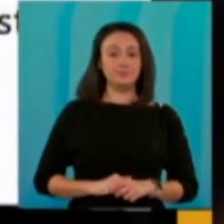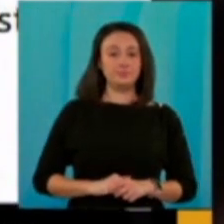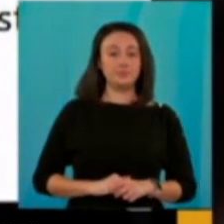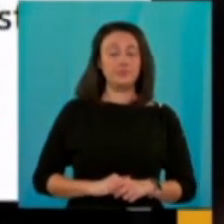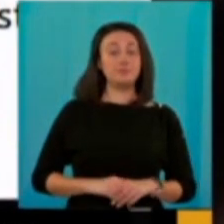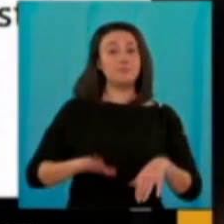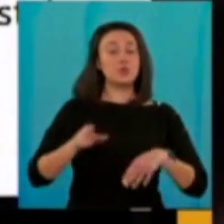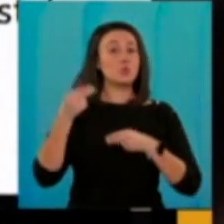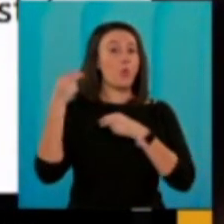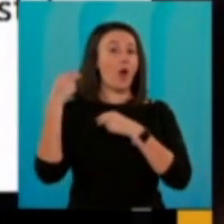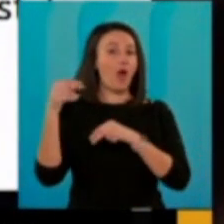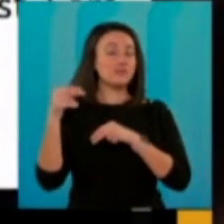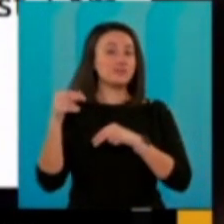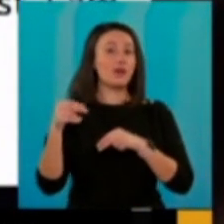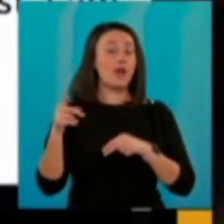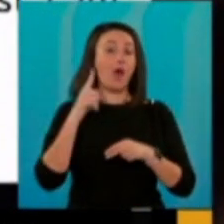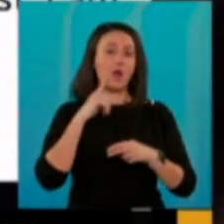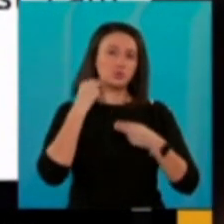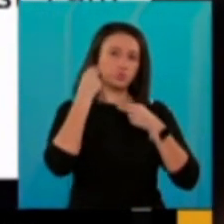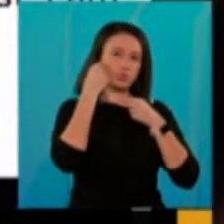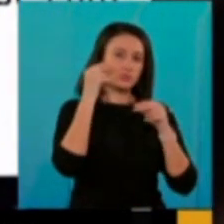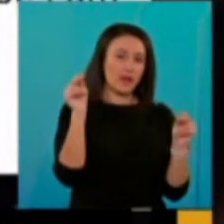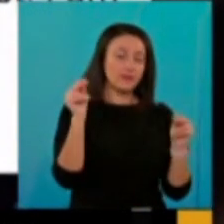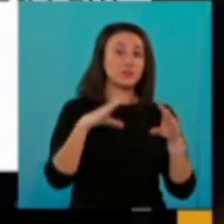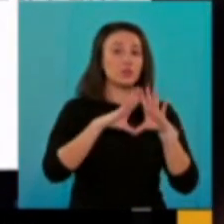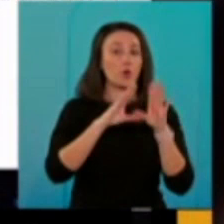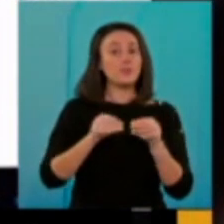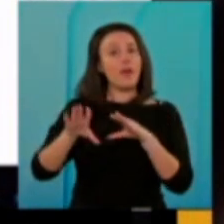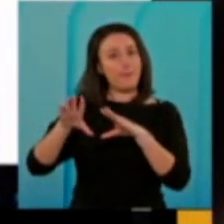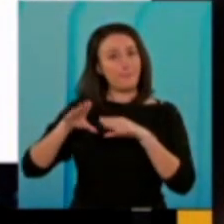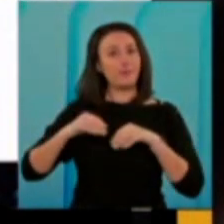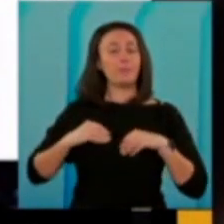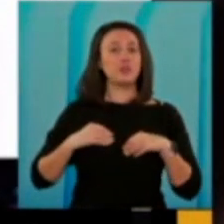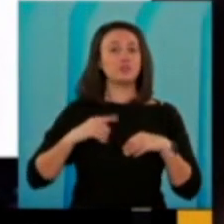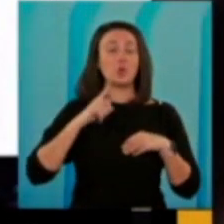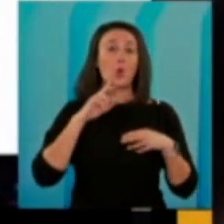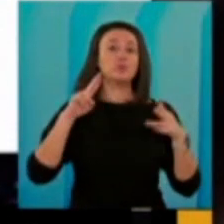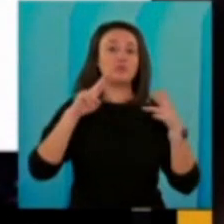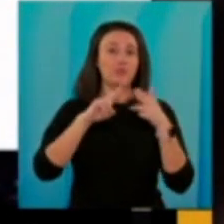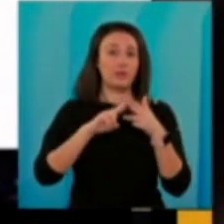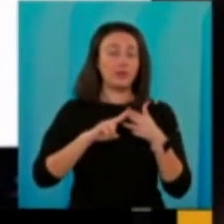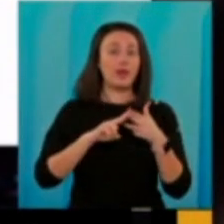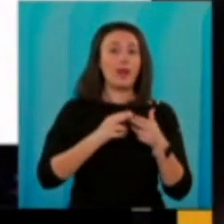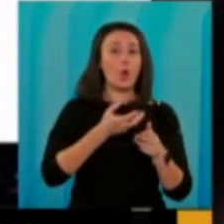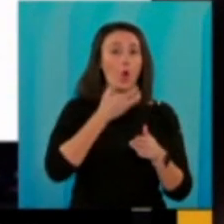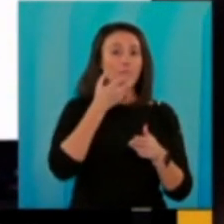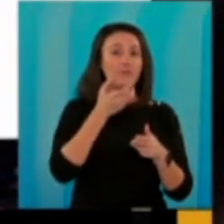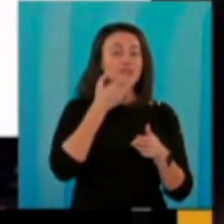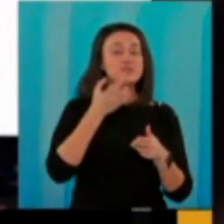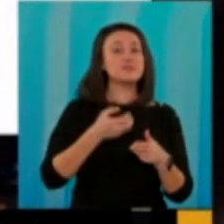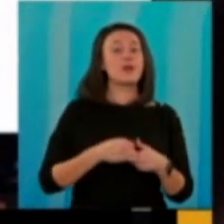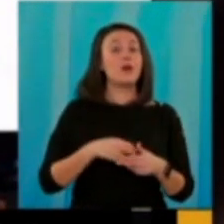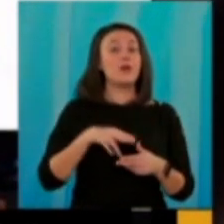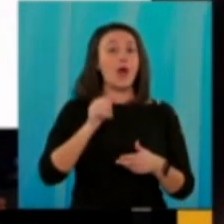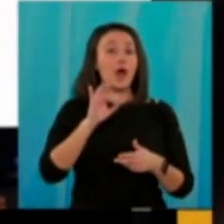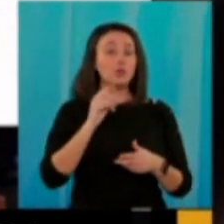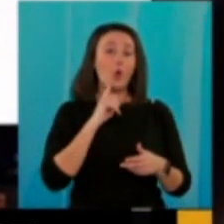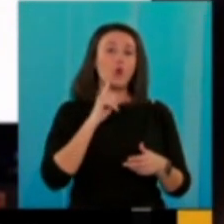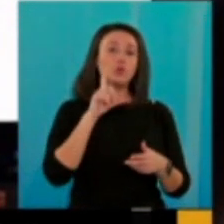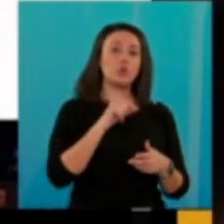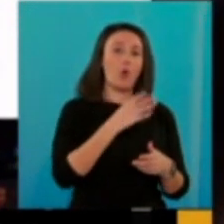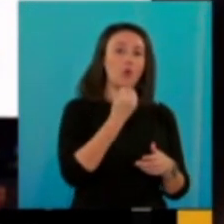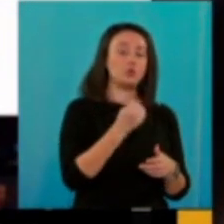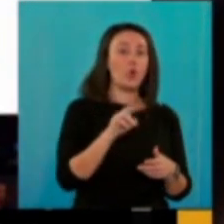Ministrul de externe Bogdan Aurescu a anunțat că România va găzdui o reuniune a miniștrilor de externe din NATO în perioada